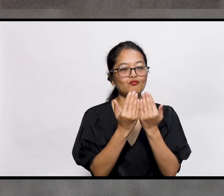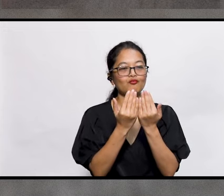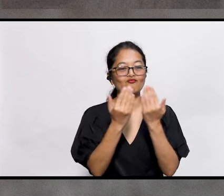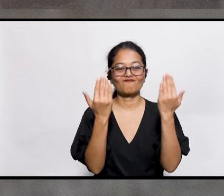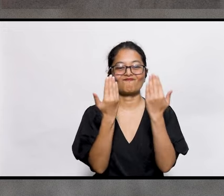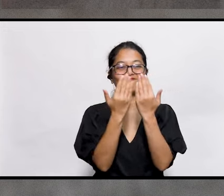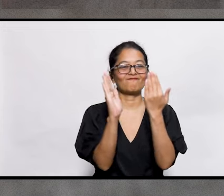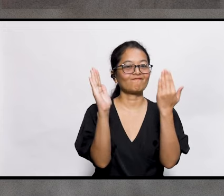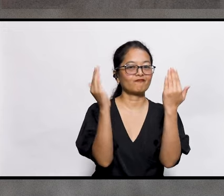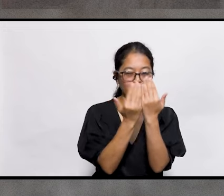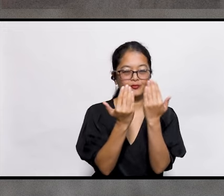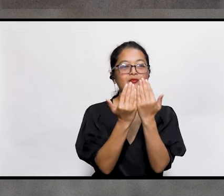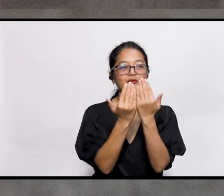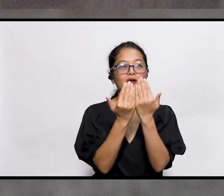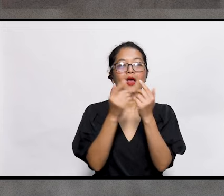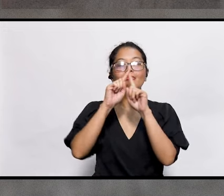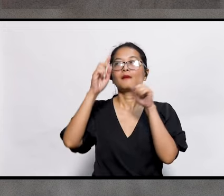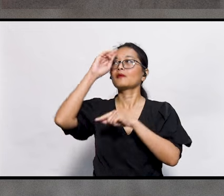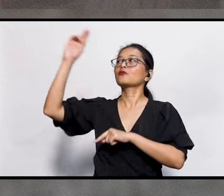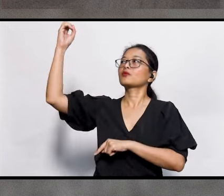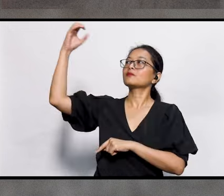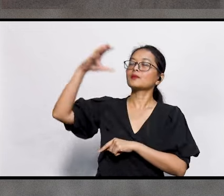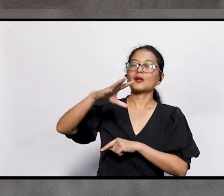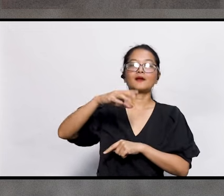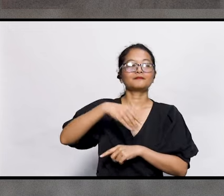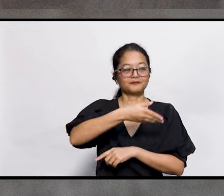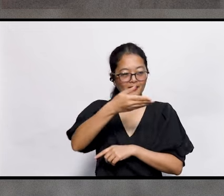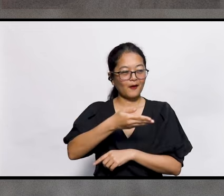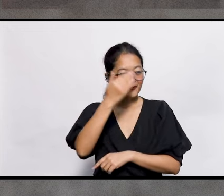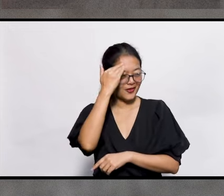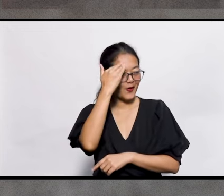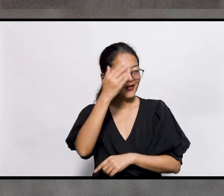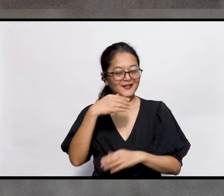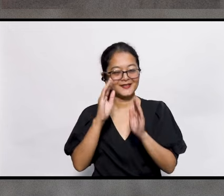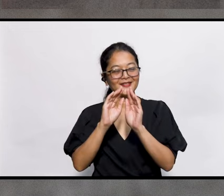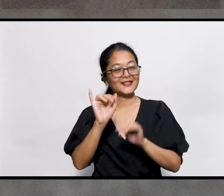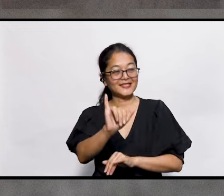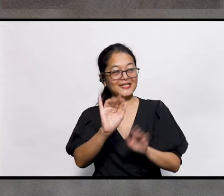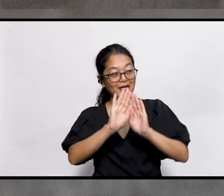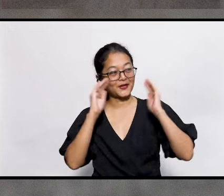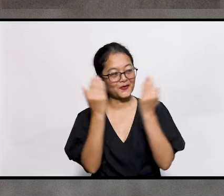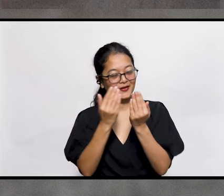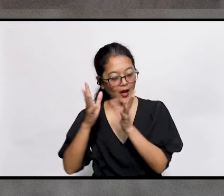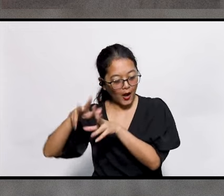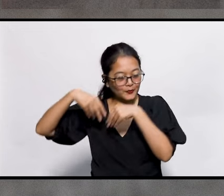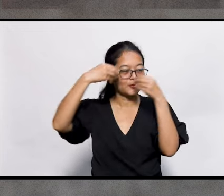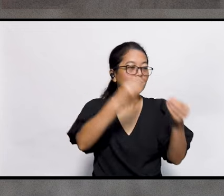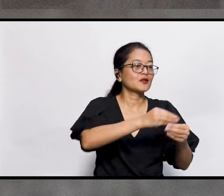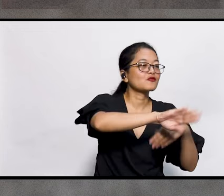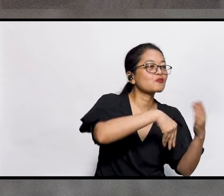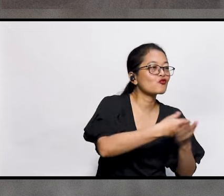Josua ketahuilah aku serahkan ke tanganmu Jeriko ini beserta rajanya dan